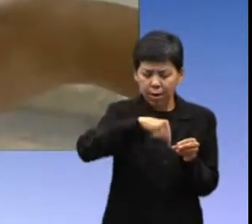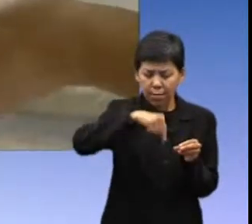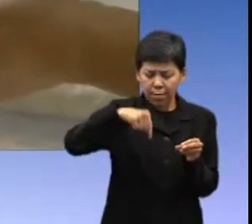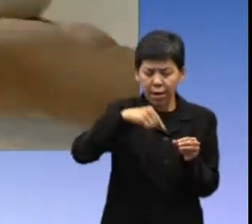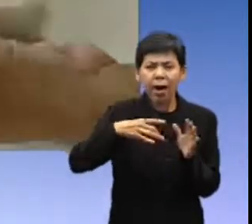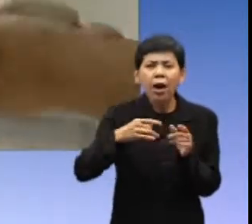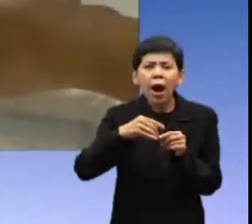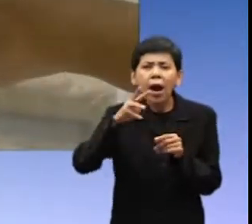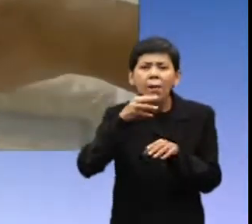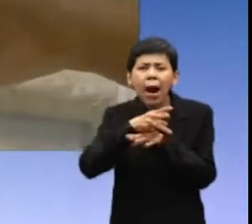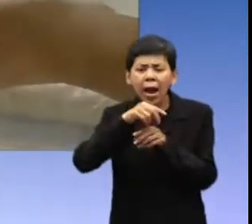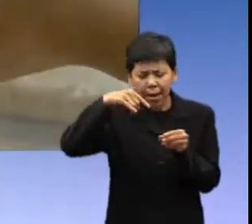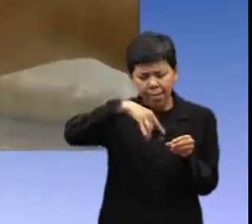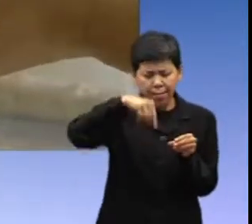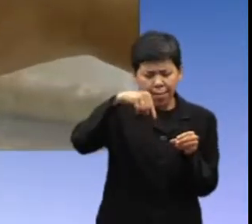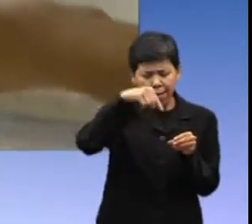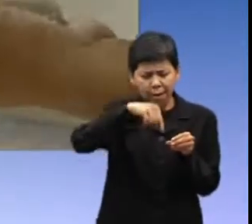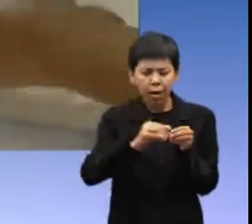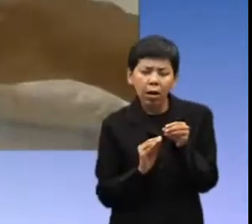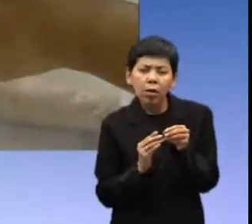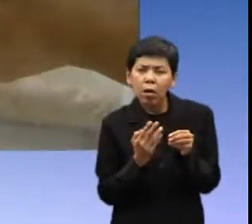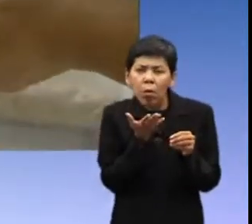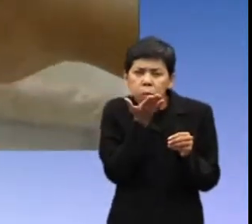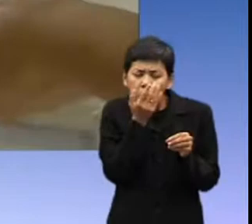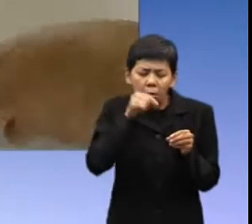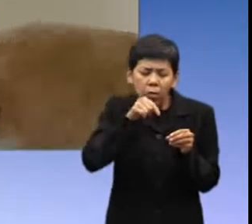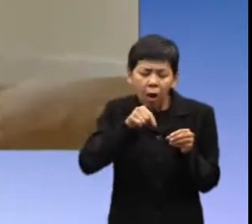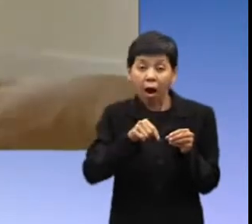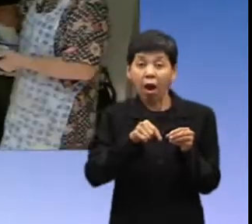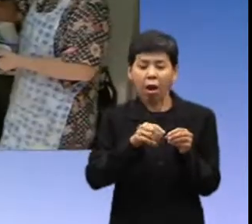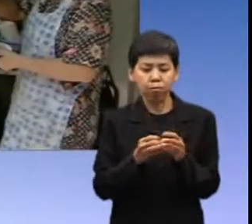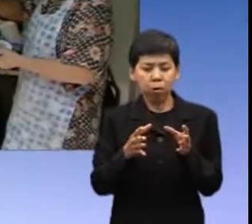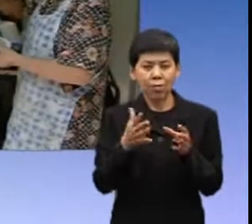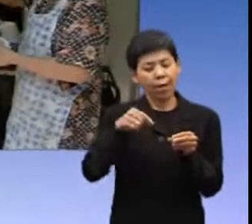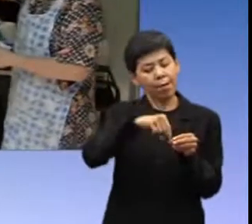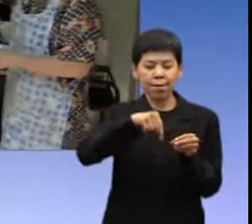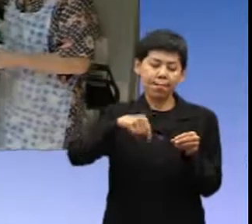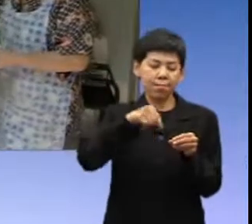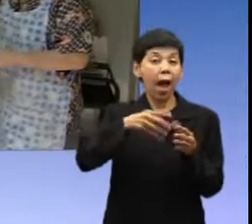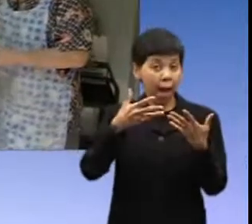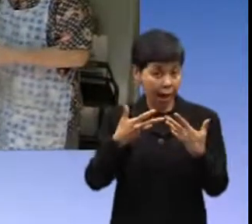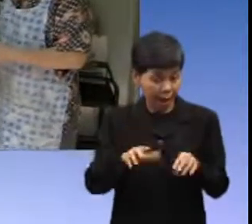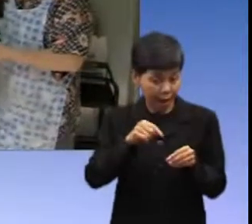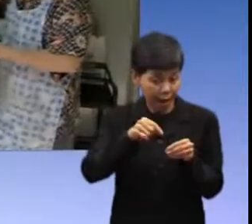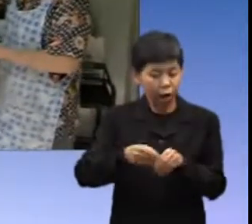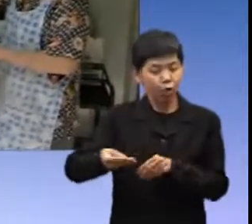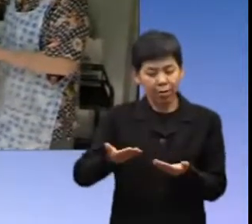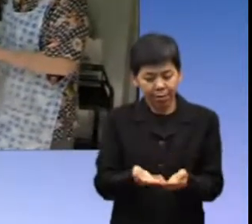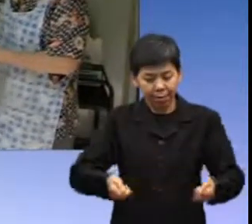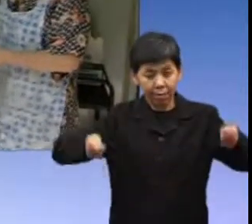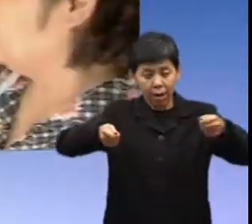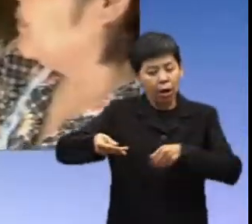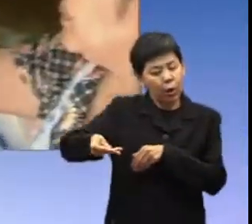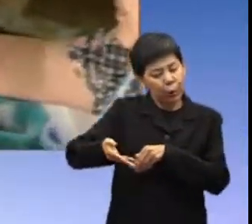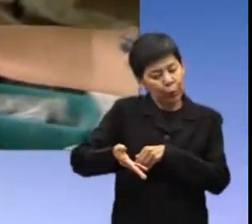ไส้กรอกก่อนที่จะนำไปทอดเพื่อไล่อากาศออกไส้กรอกจะได้ไม่แตกครับจากนั้นนำไปท